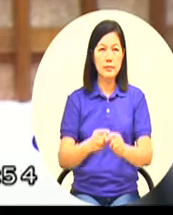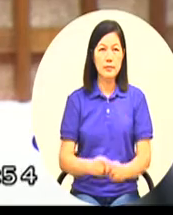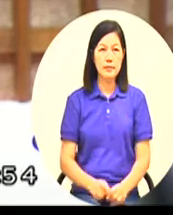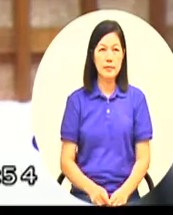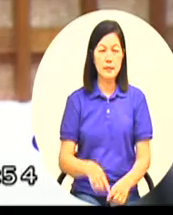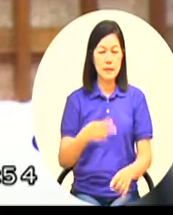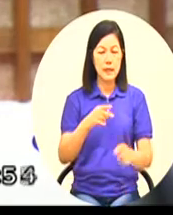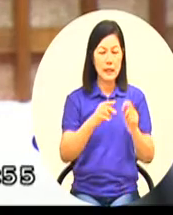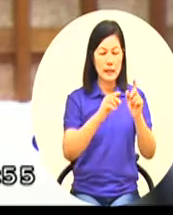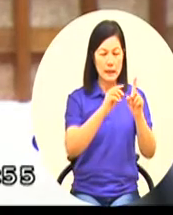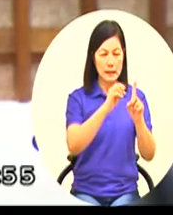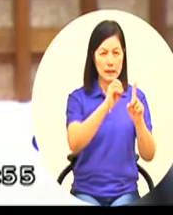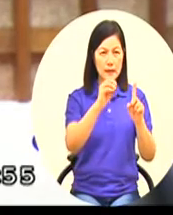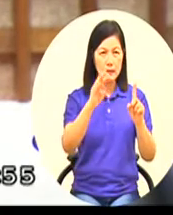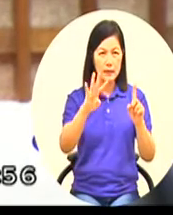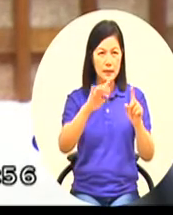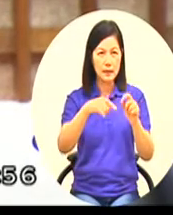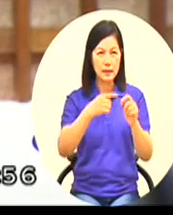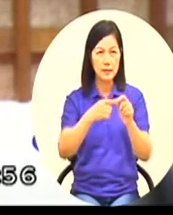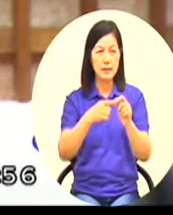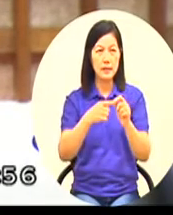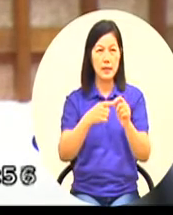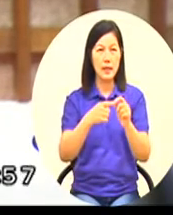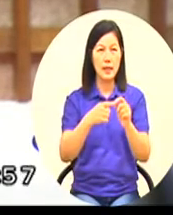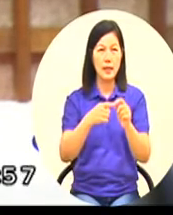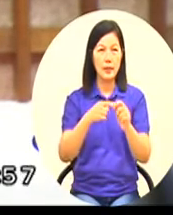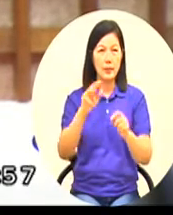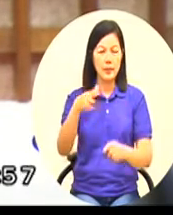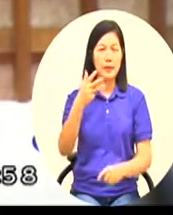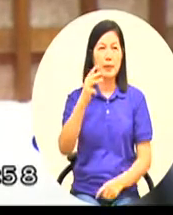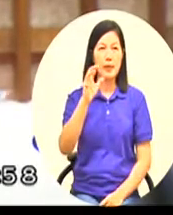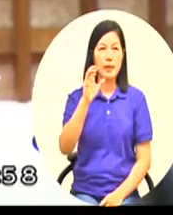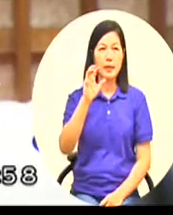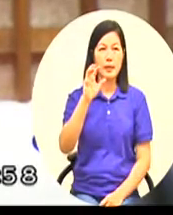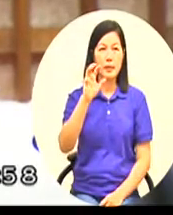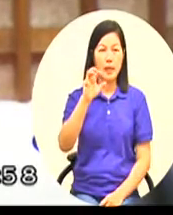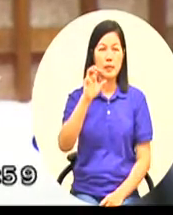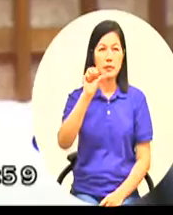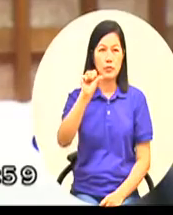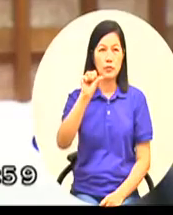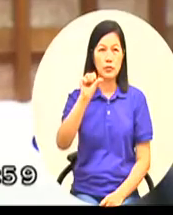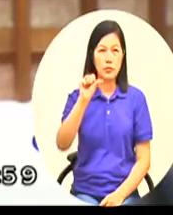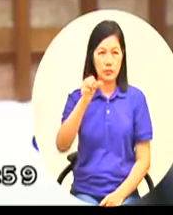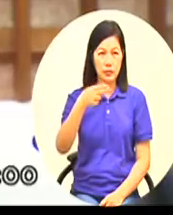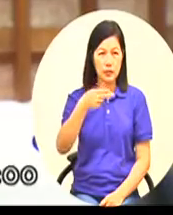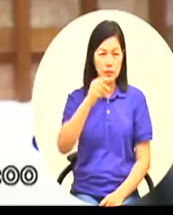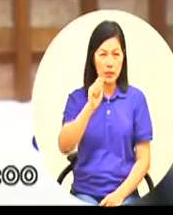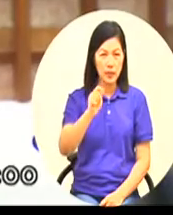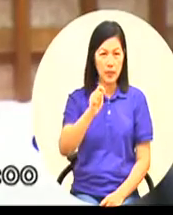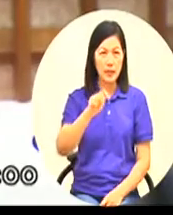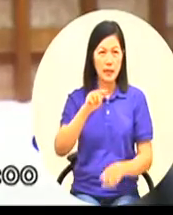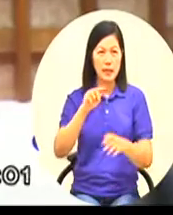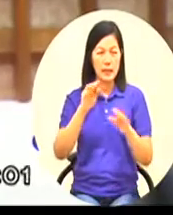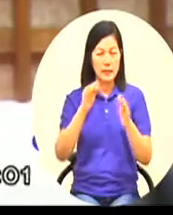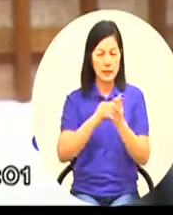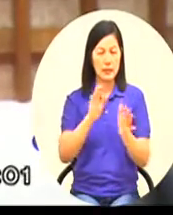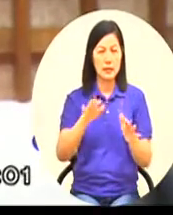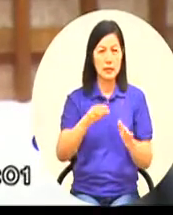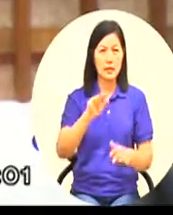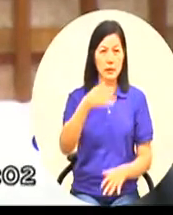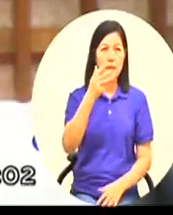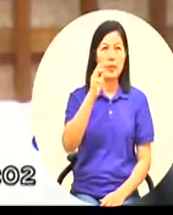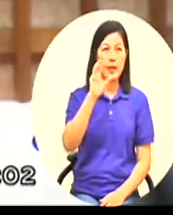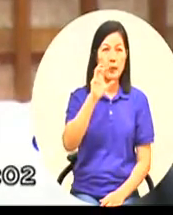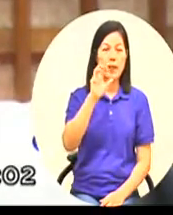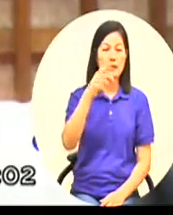104年到104年的哈，885公顷到现在886公顷，886公顷的这